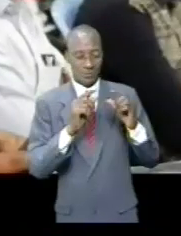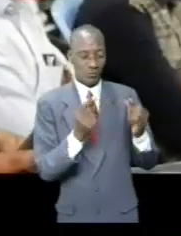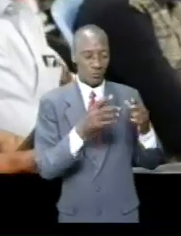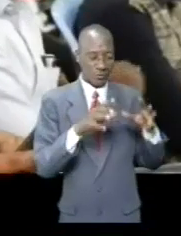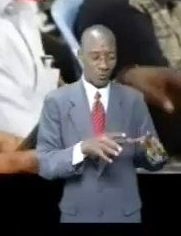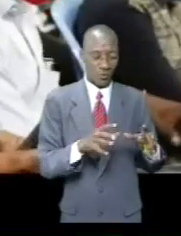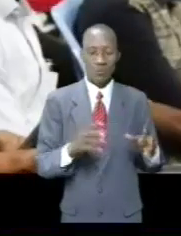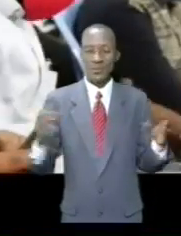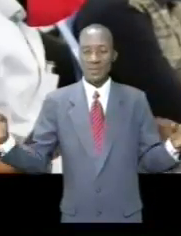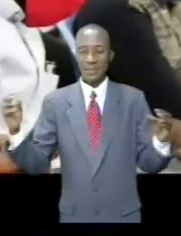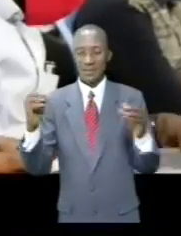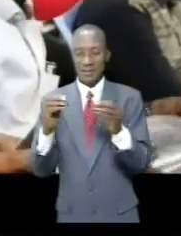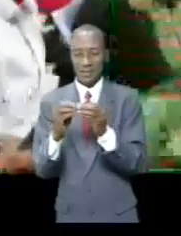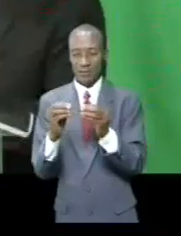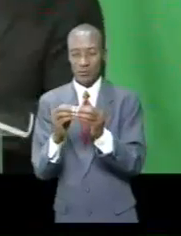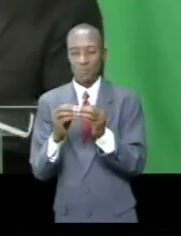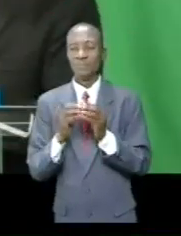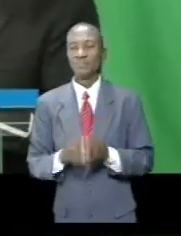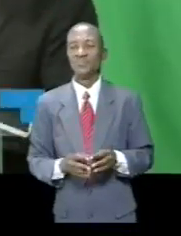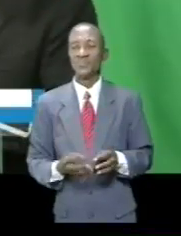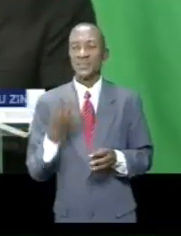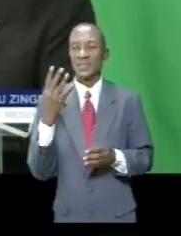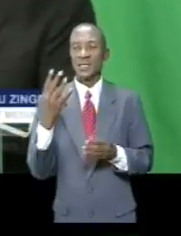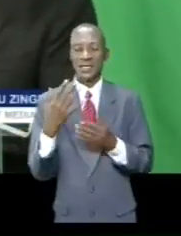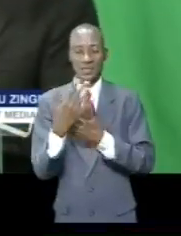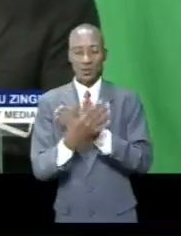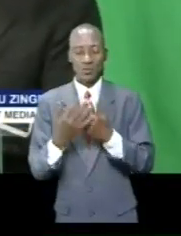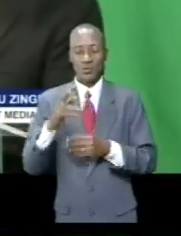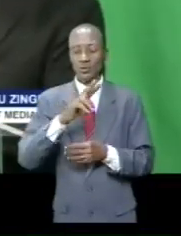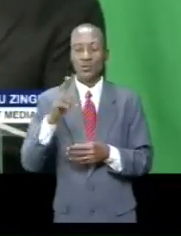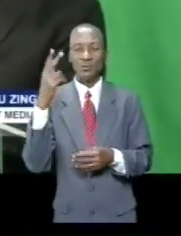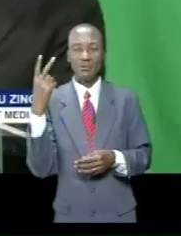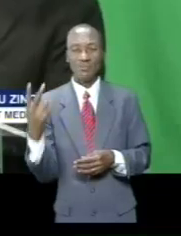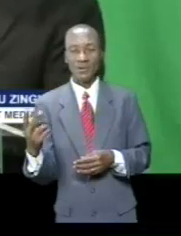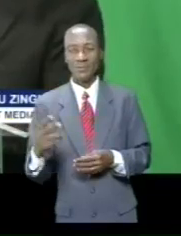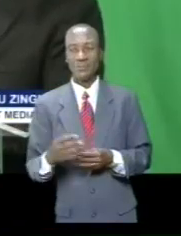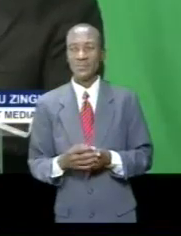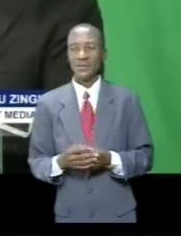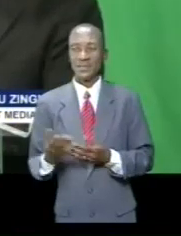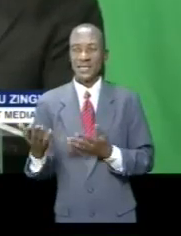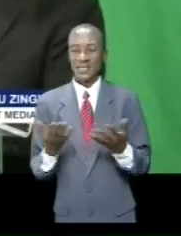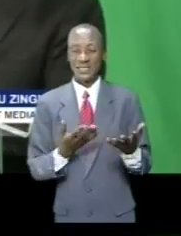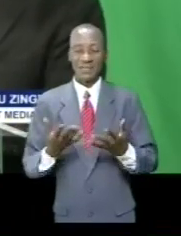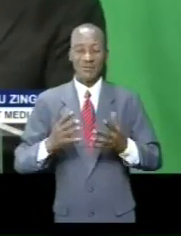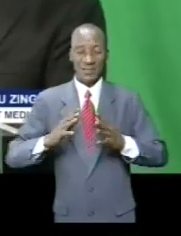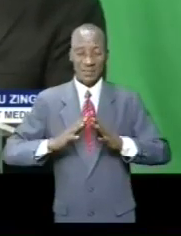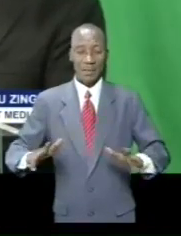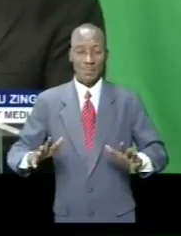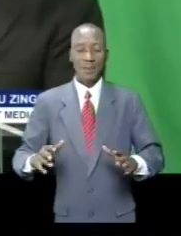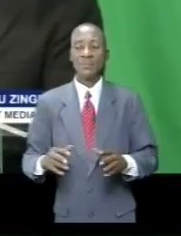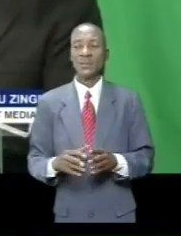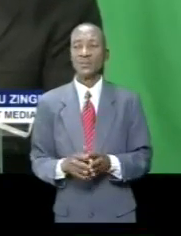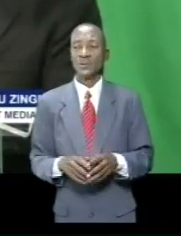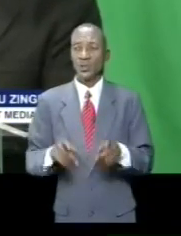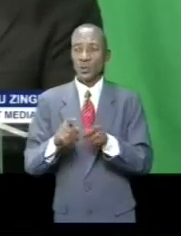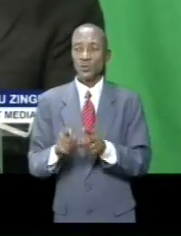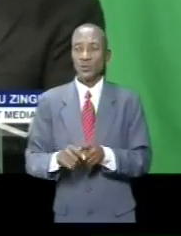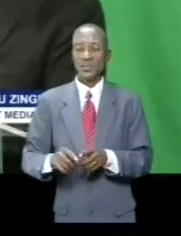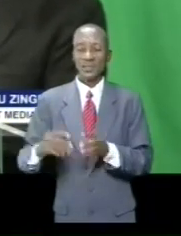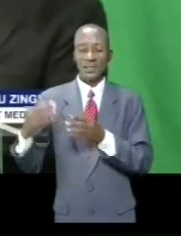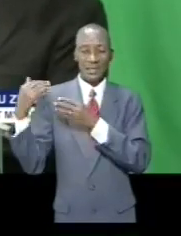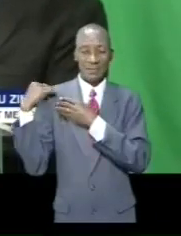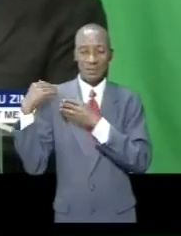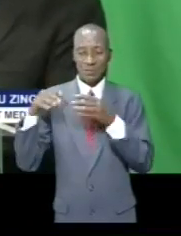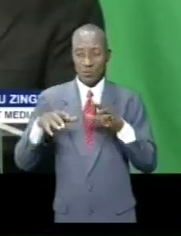démocratique du Congo. À la date du 4 août 2020, nos services compétents en la matière et tous les responsables congolais